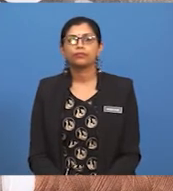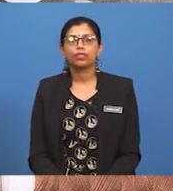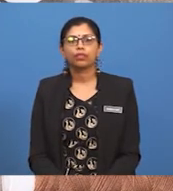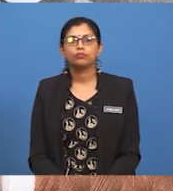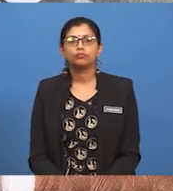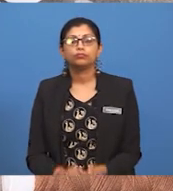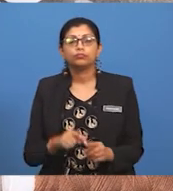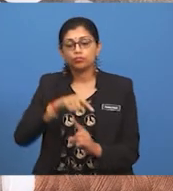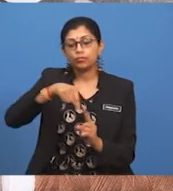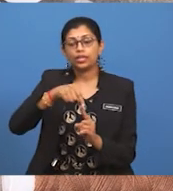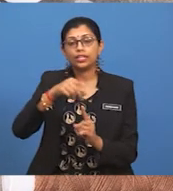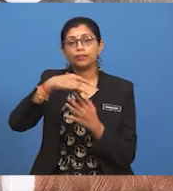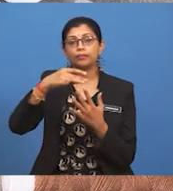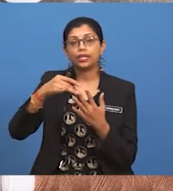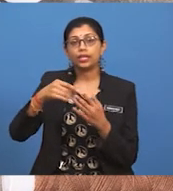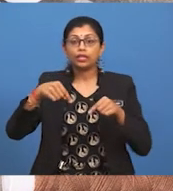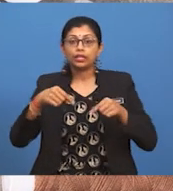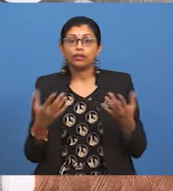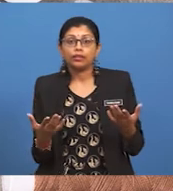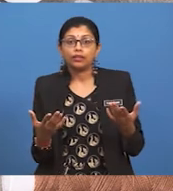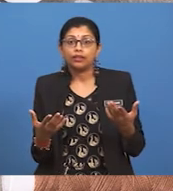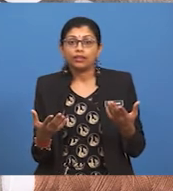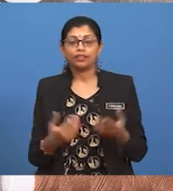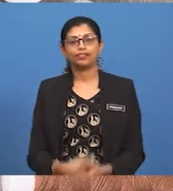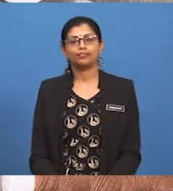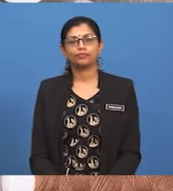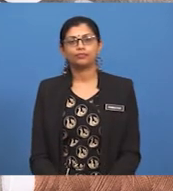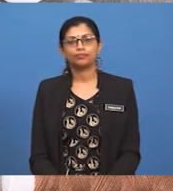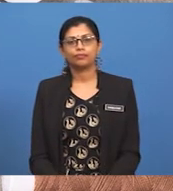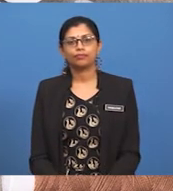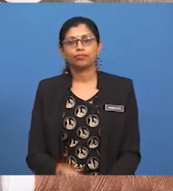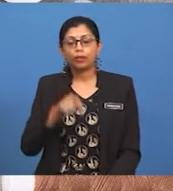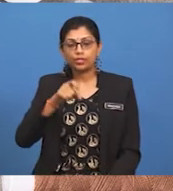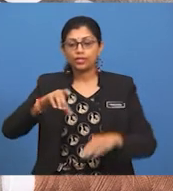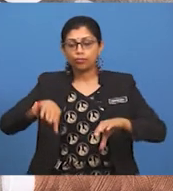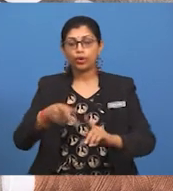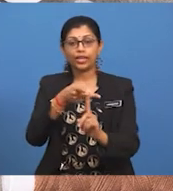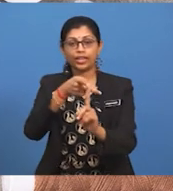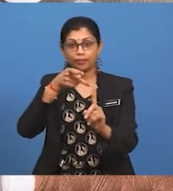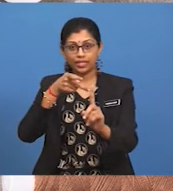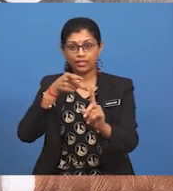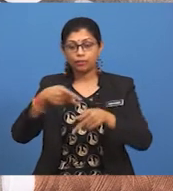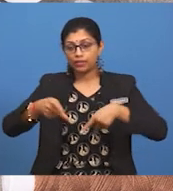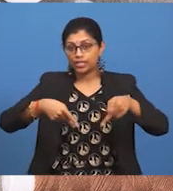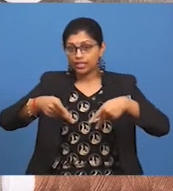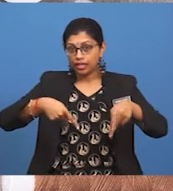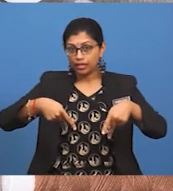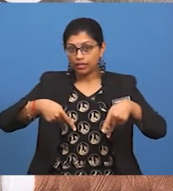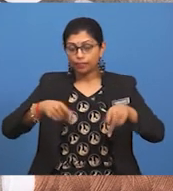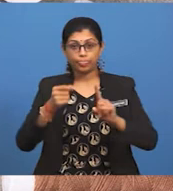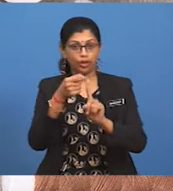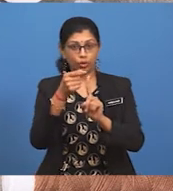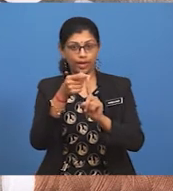ini ialah pilih pembaris lengkuk Perancis yang diperbuat daripada plastik,